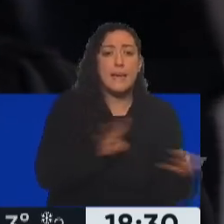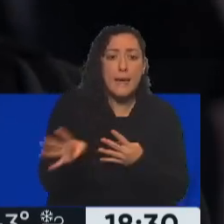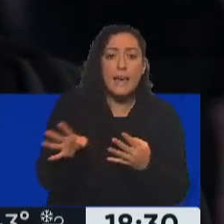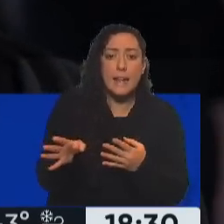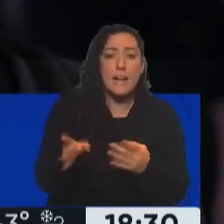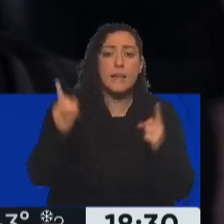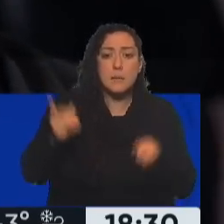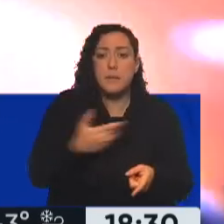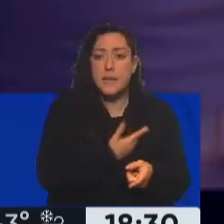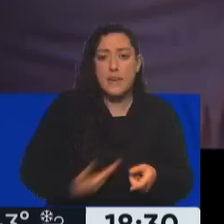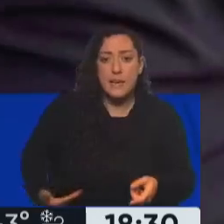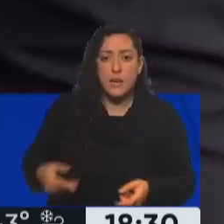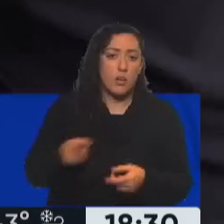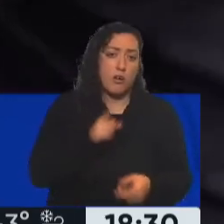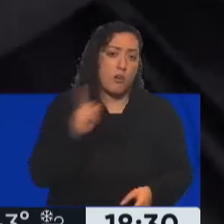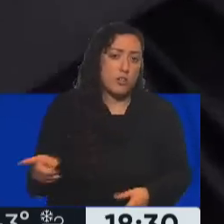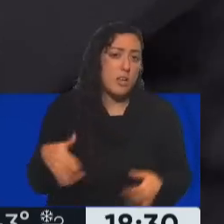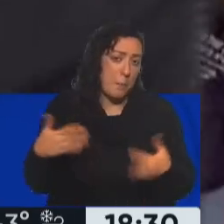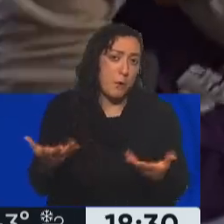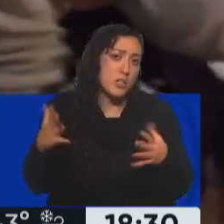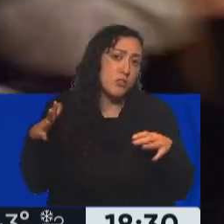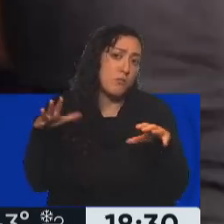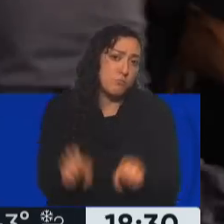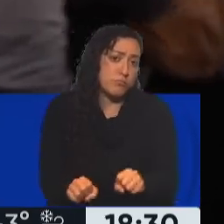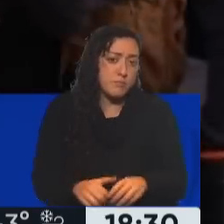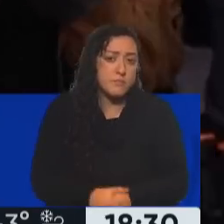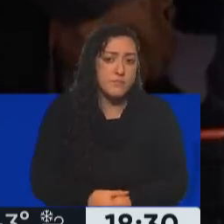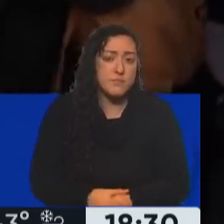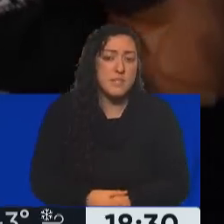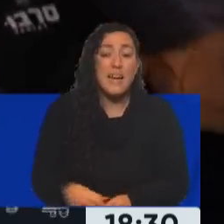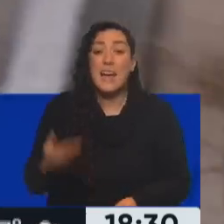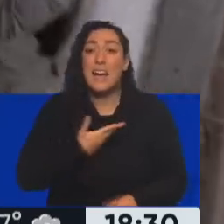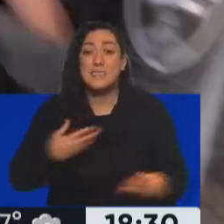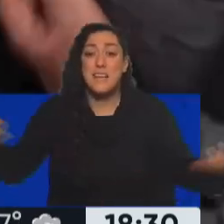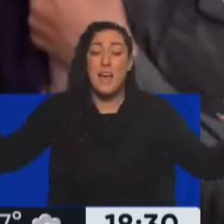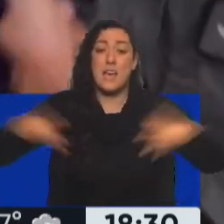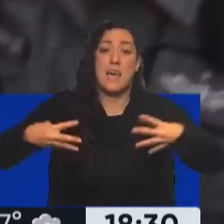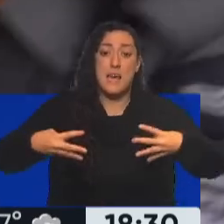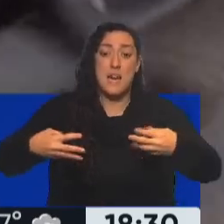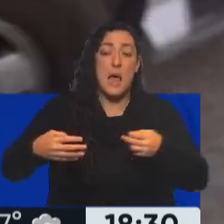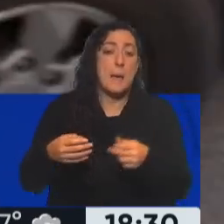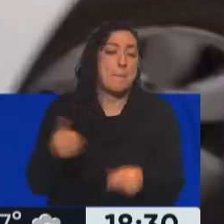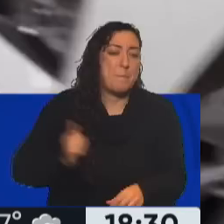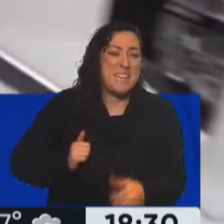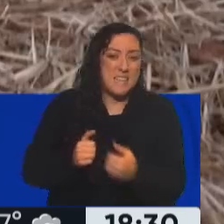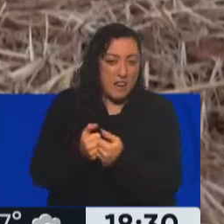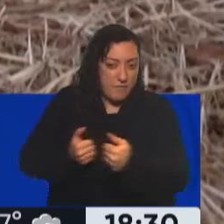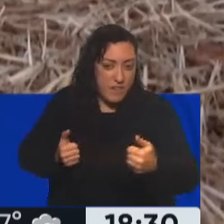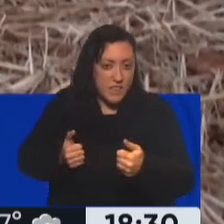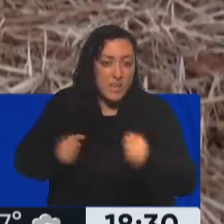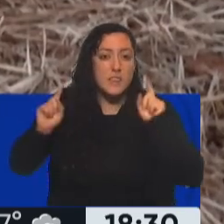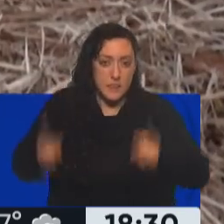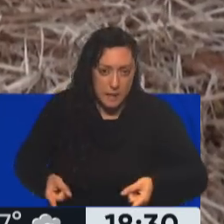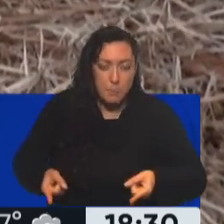ונגד הממשלה. זו הסיבה האמיתית. Es que la guerra en Gaza no solo tiene un frente militar, sino también uno político y